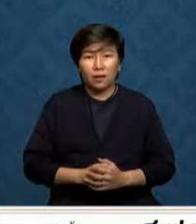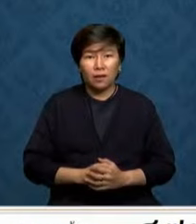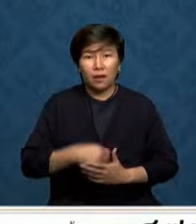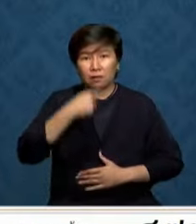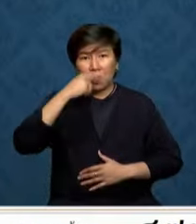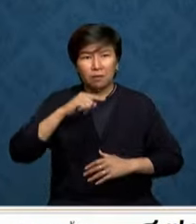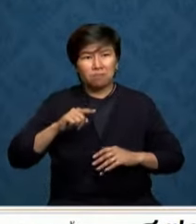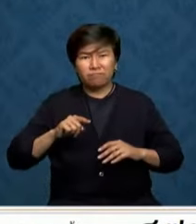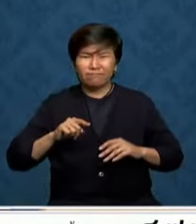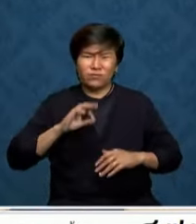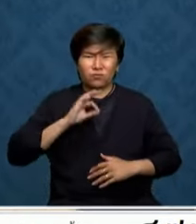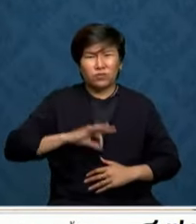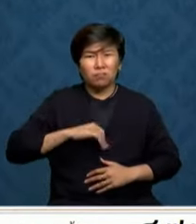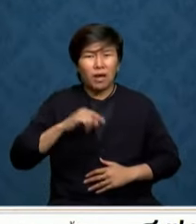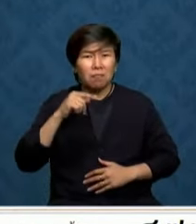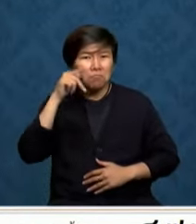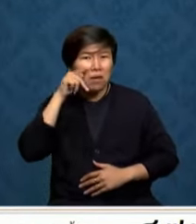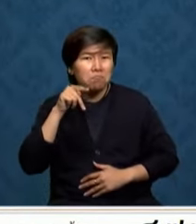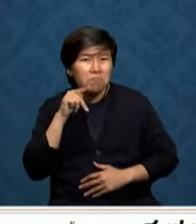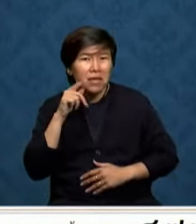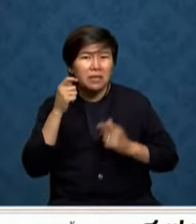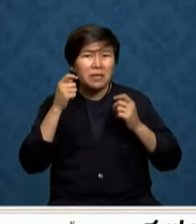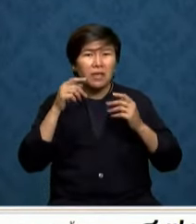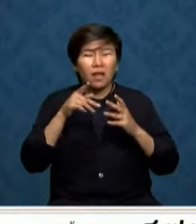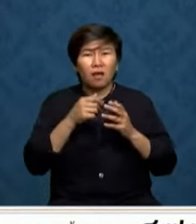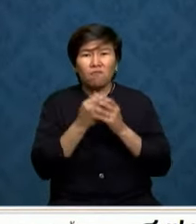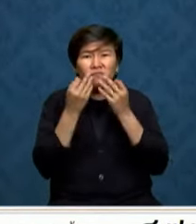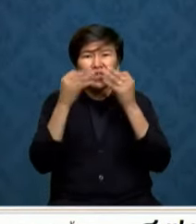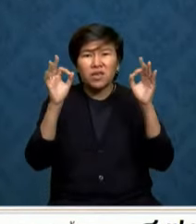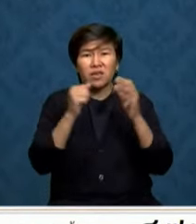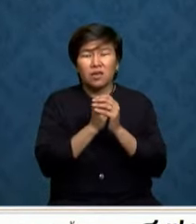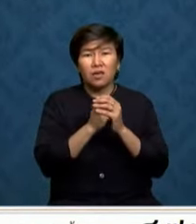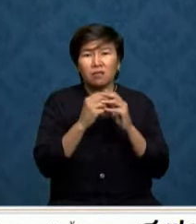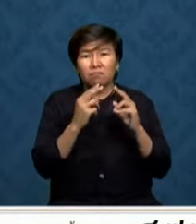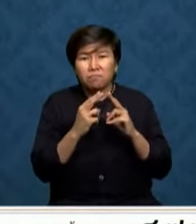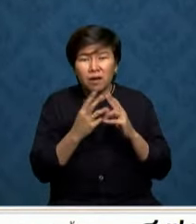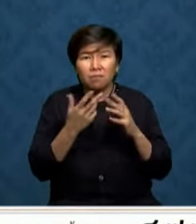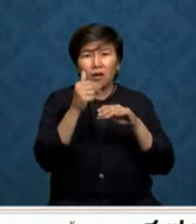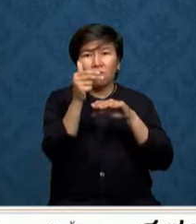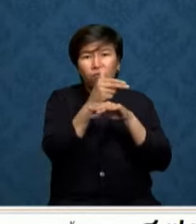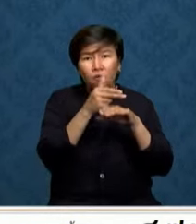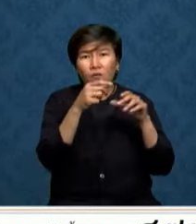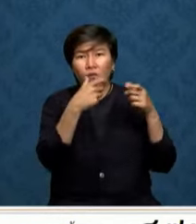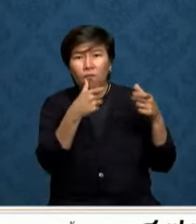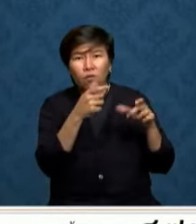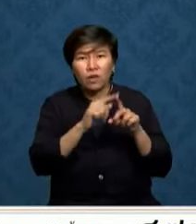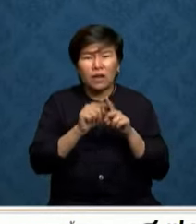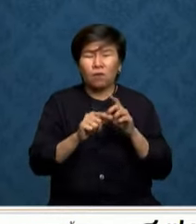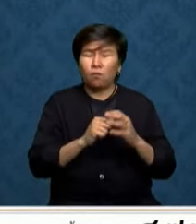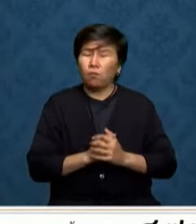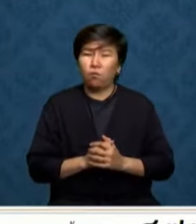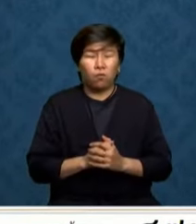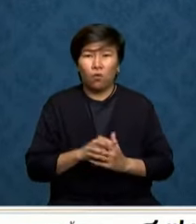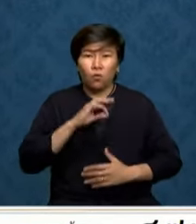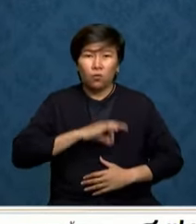เรื่องสิทธ์เซ็ก์เสรีผมเชื่อว่าหรือส่งเสริมให้มี